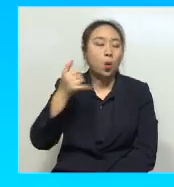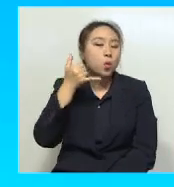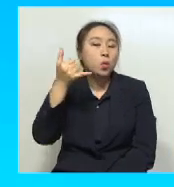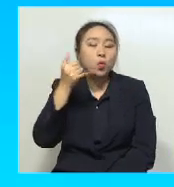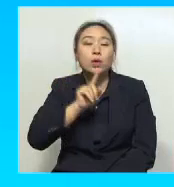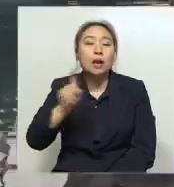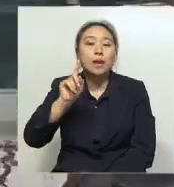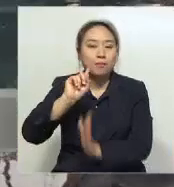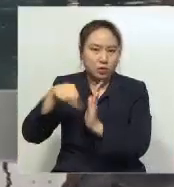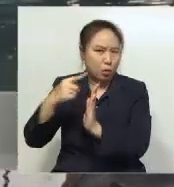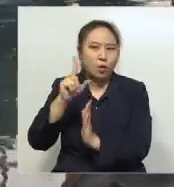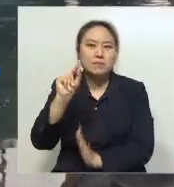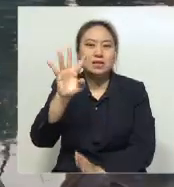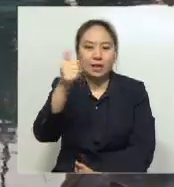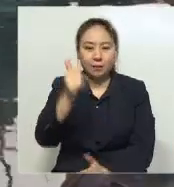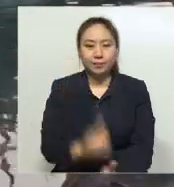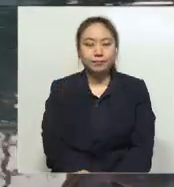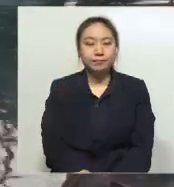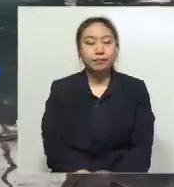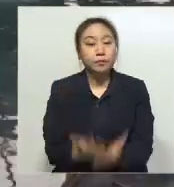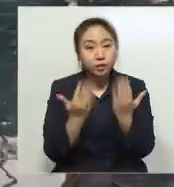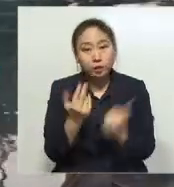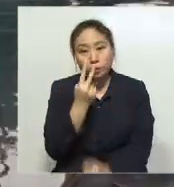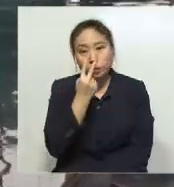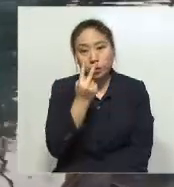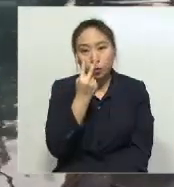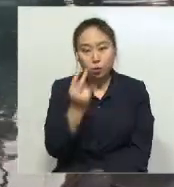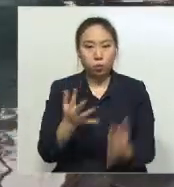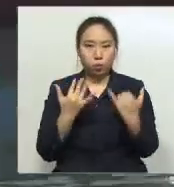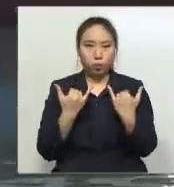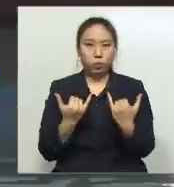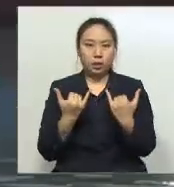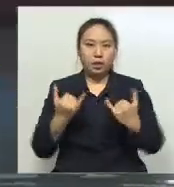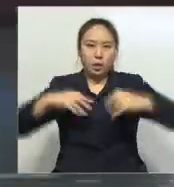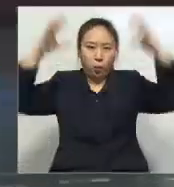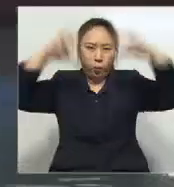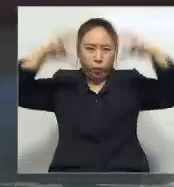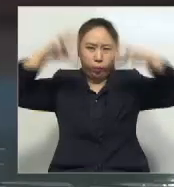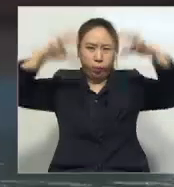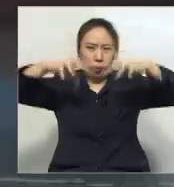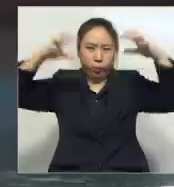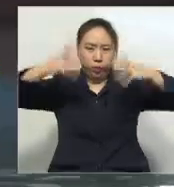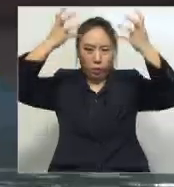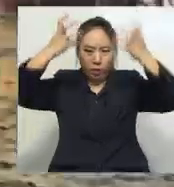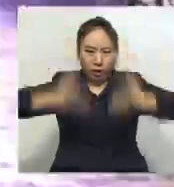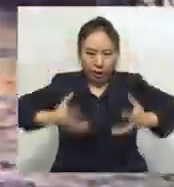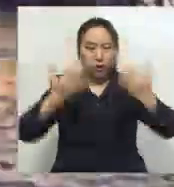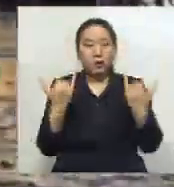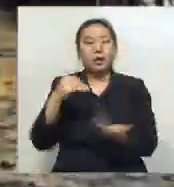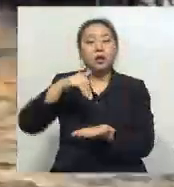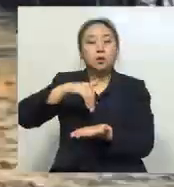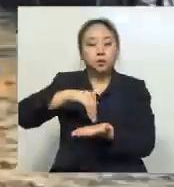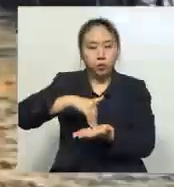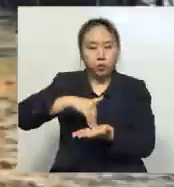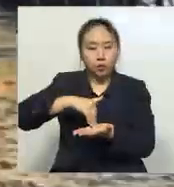อด24ชั่วโมงค่ะทีนี้มาดูรายละเอียดกันบ้างสำหรับพื้นที่วันนี้ที่จะมีฝนตกลงมาหนักนะคะซึ่งทางศูนย์เฉพาะกิจชั่วค